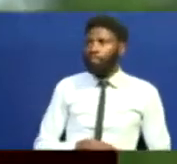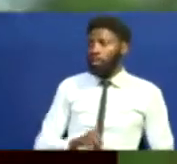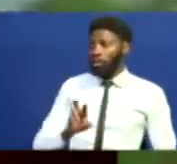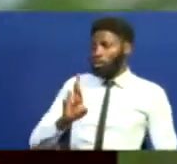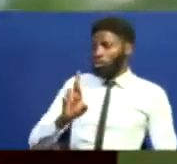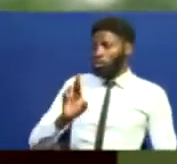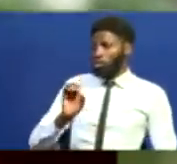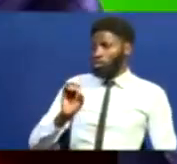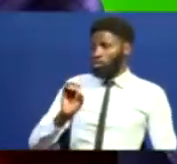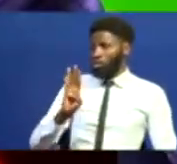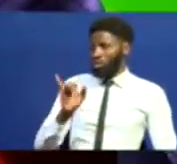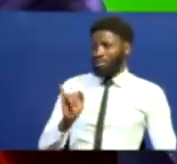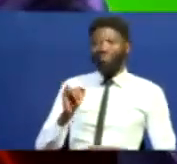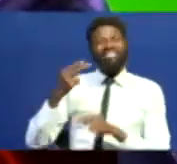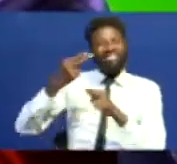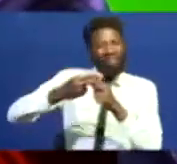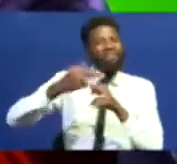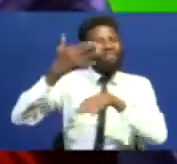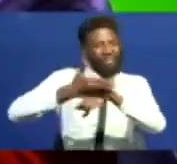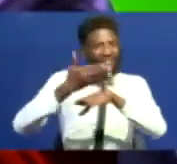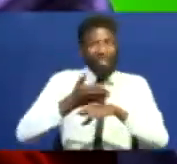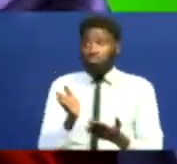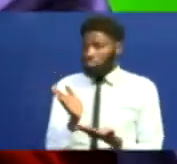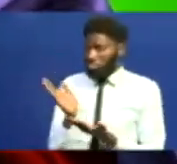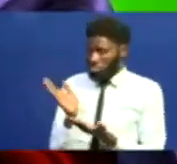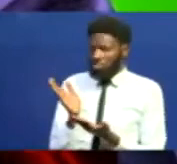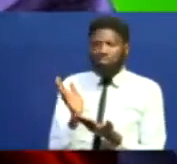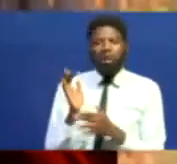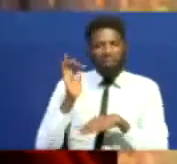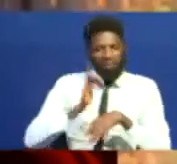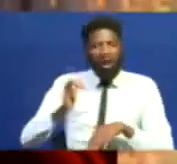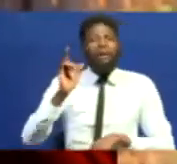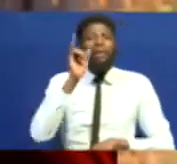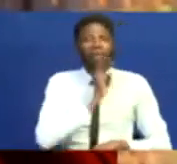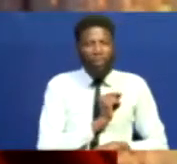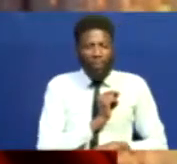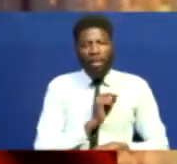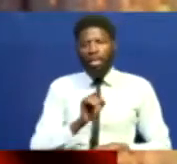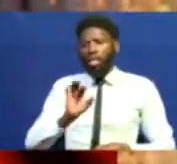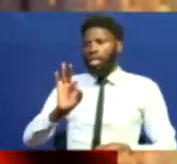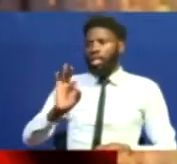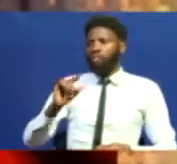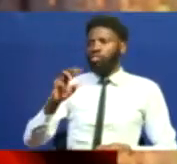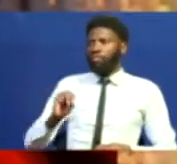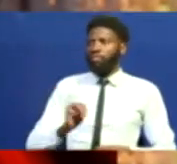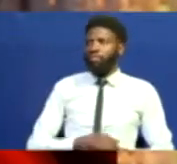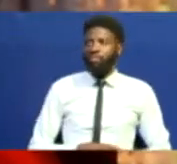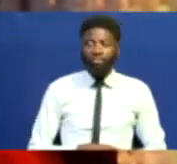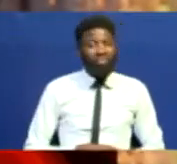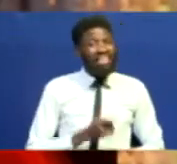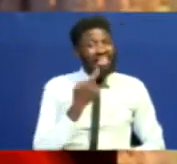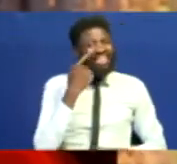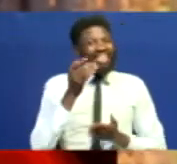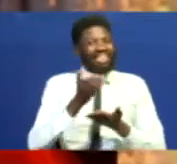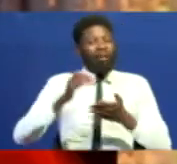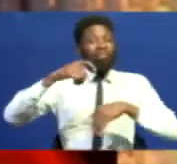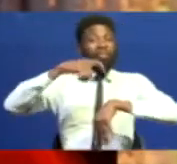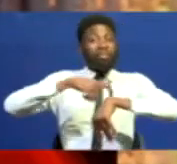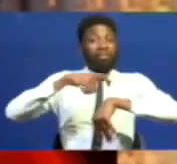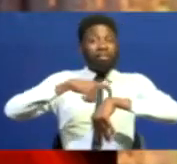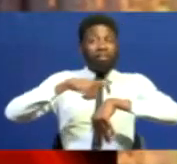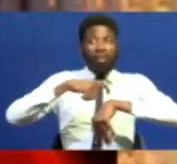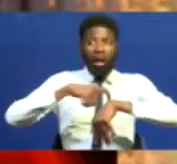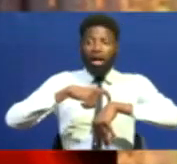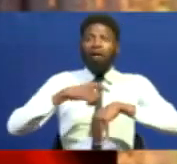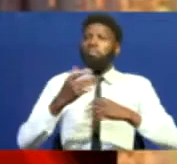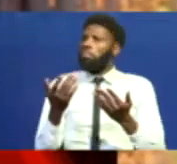real name, is one of the victims of female genital mutilation. Unakuta wakati mwingine watoto waka